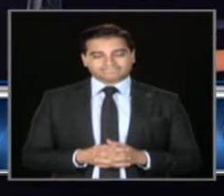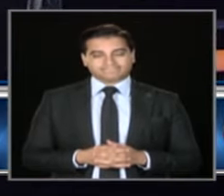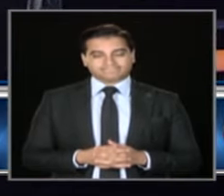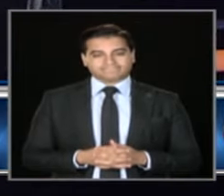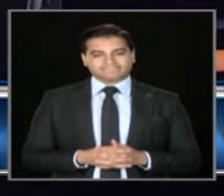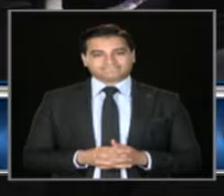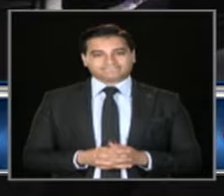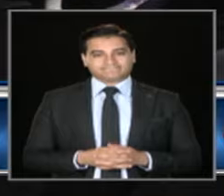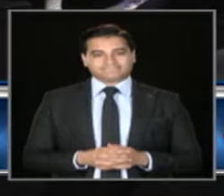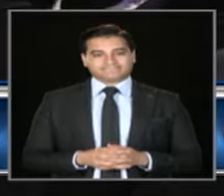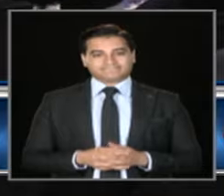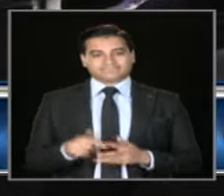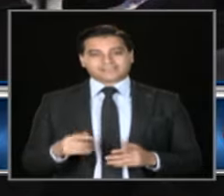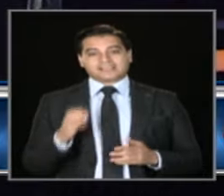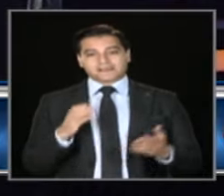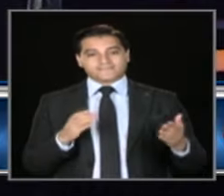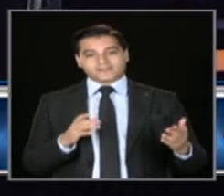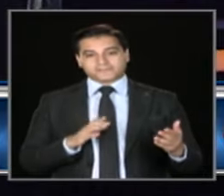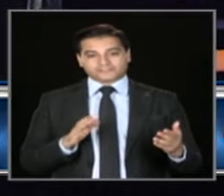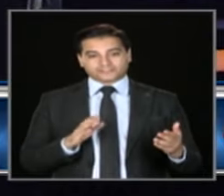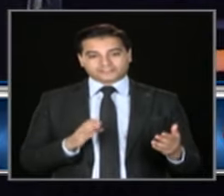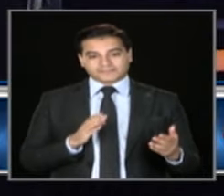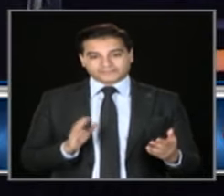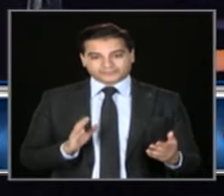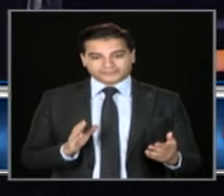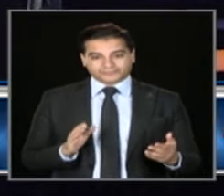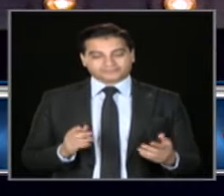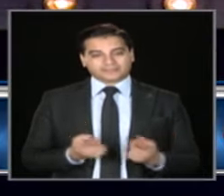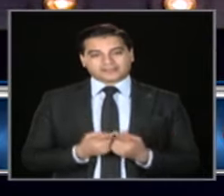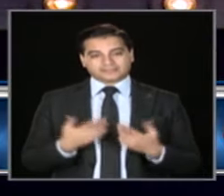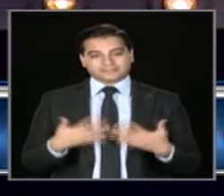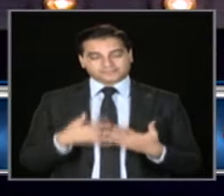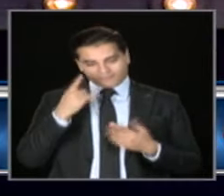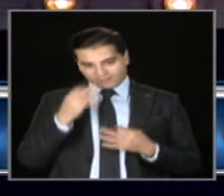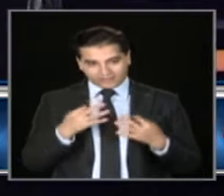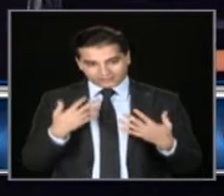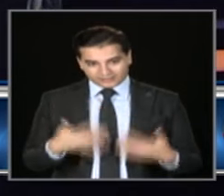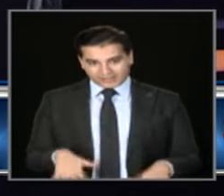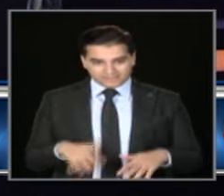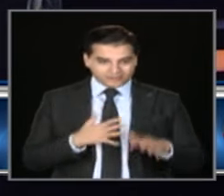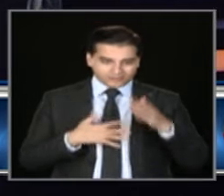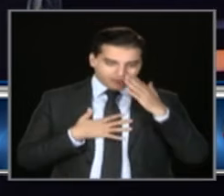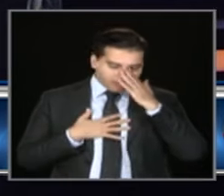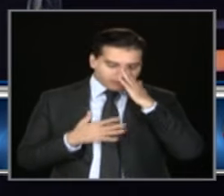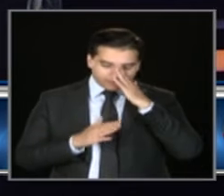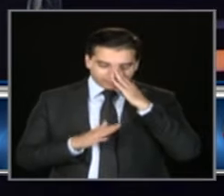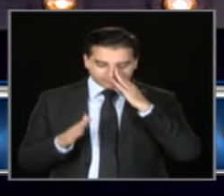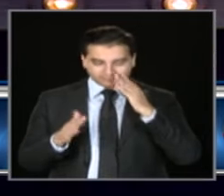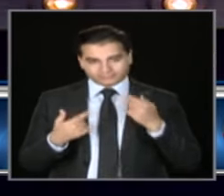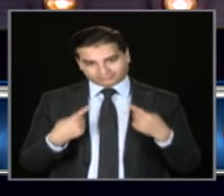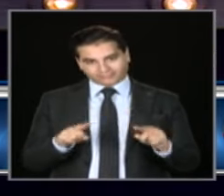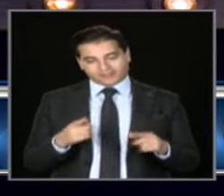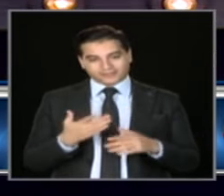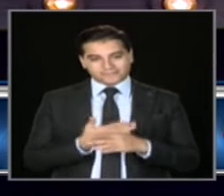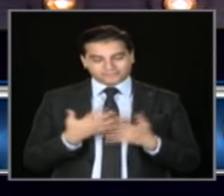خطئه في اجابه ولا ما فيش اجابه ما فيش اجابه ما فيش اجابه انتوا ما قدرتو تفكروا حتى مش قادرين نؤال طبعا من